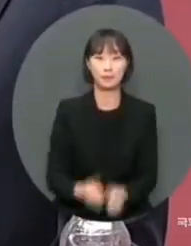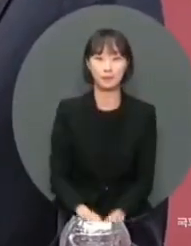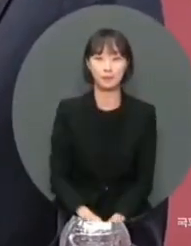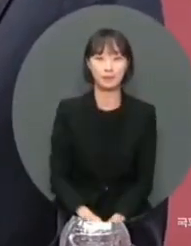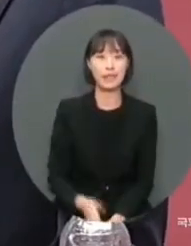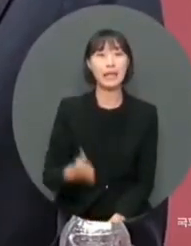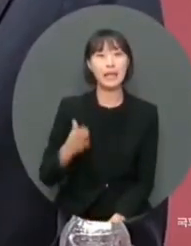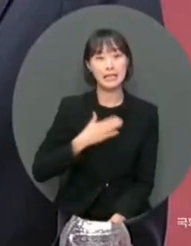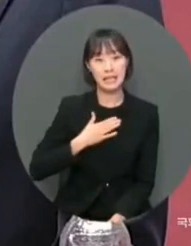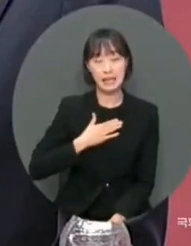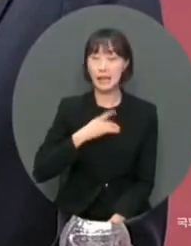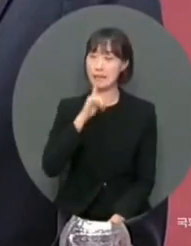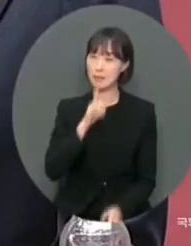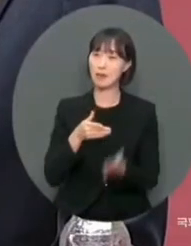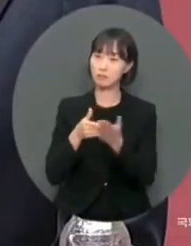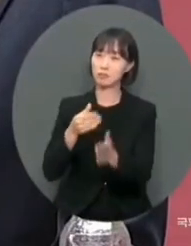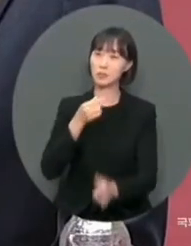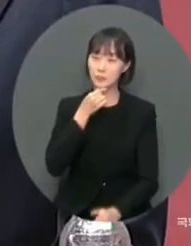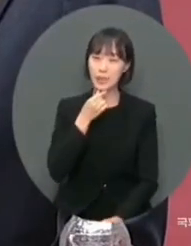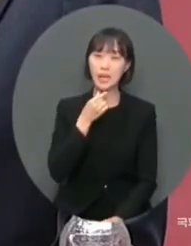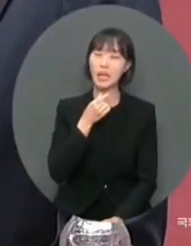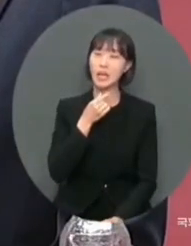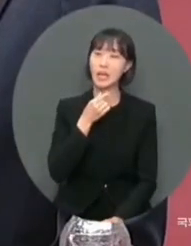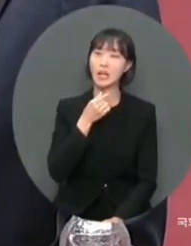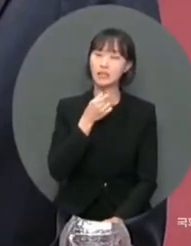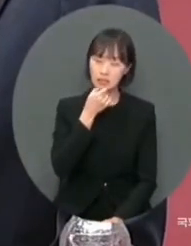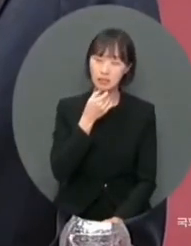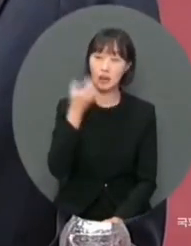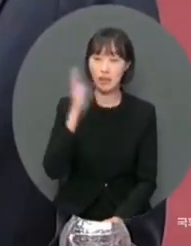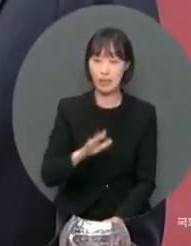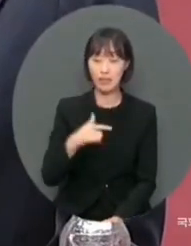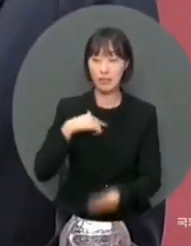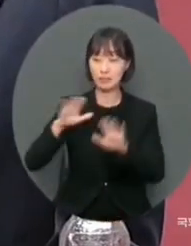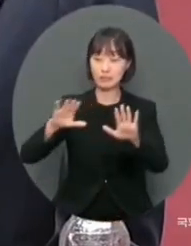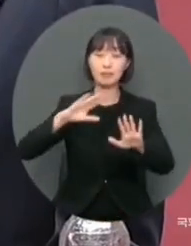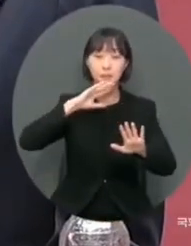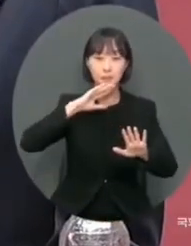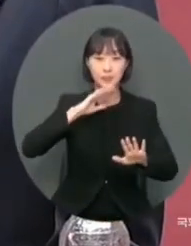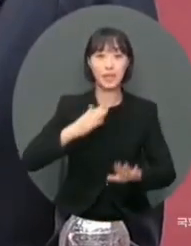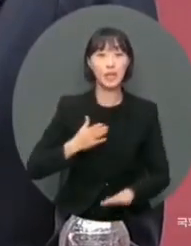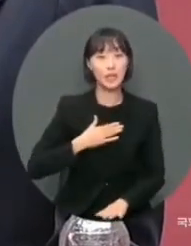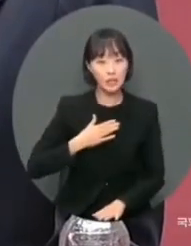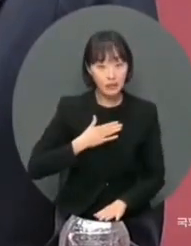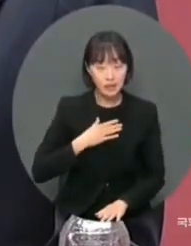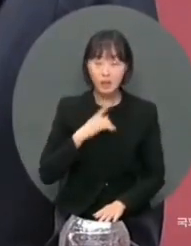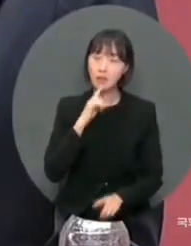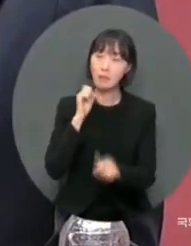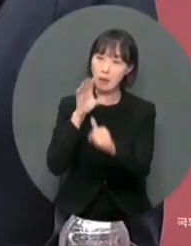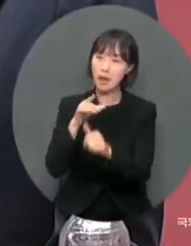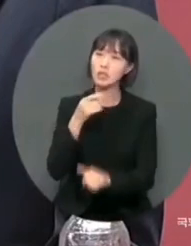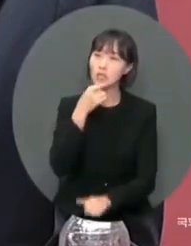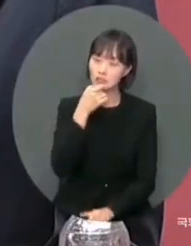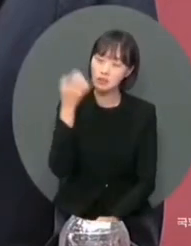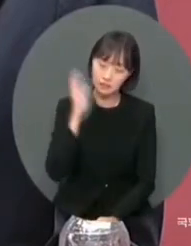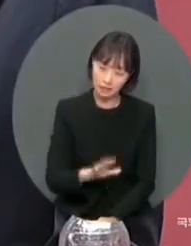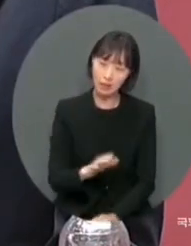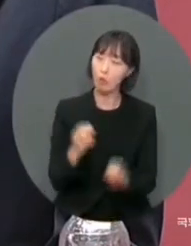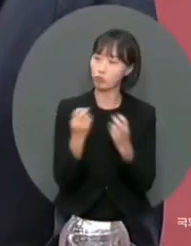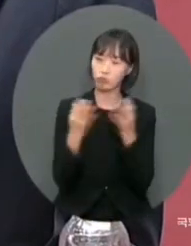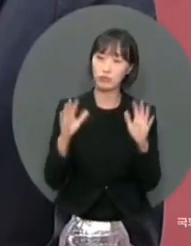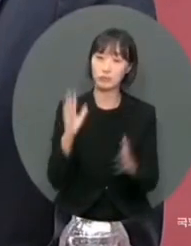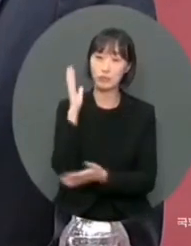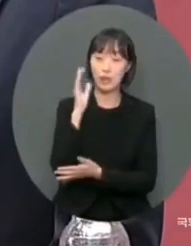드리고 싶지는 않았습니다. 잠깐만요. 조용히 해주세요. 제가 이런 말씀 드리고 싶지는 않았는데요.